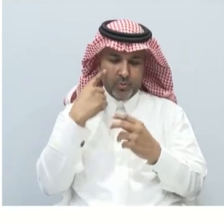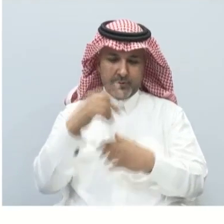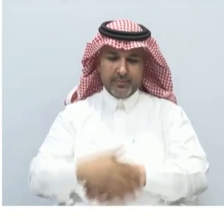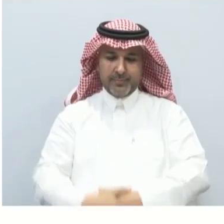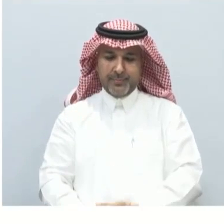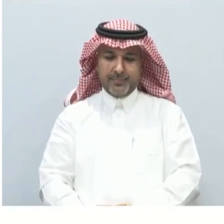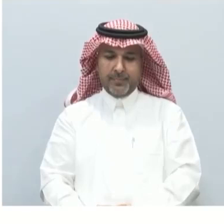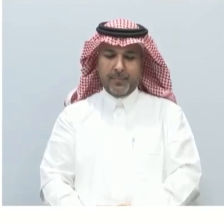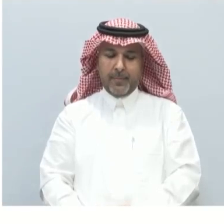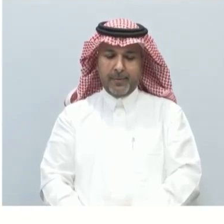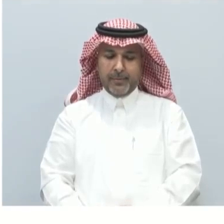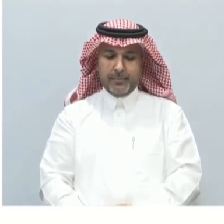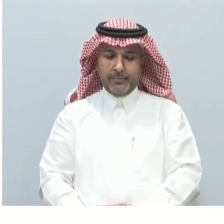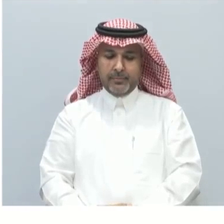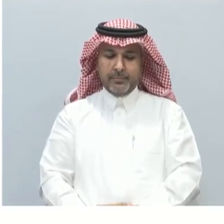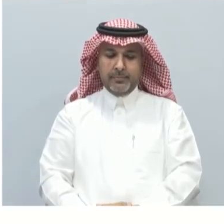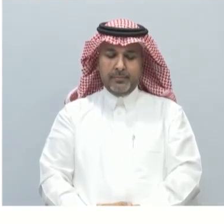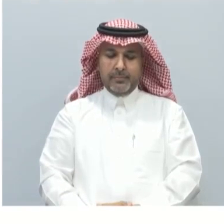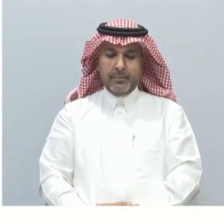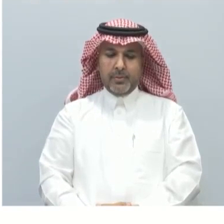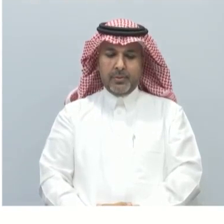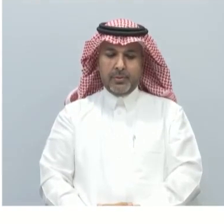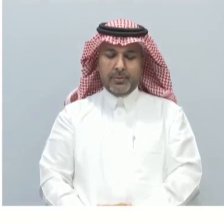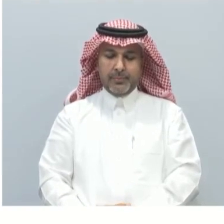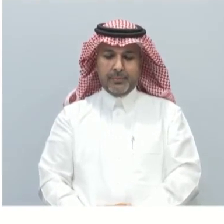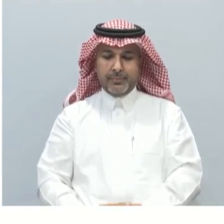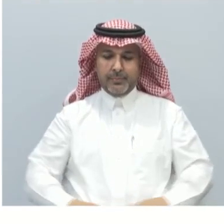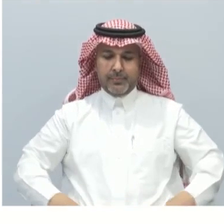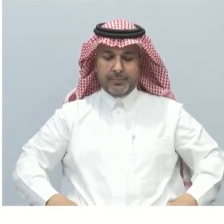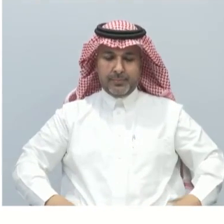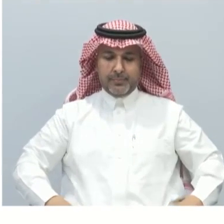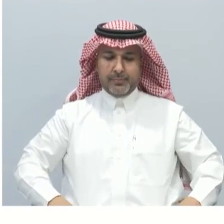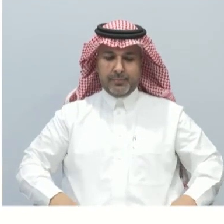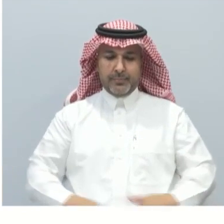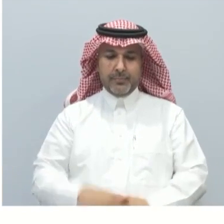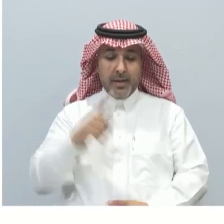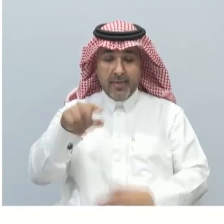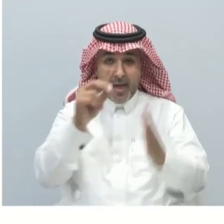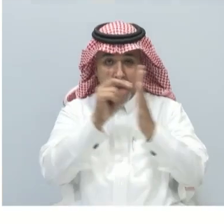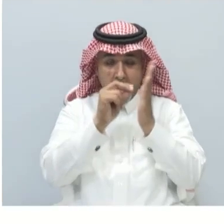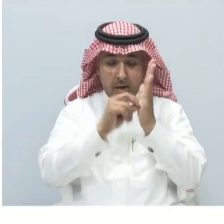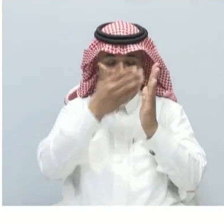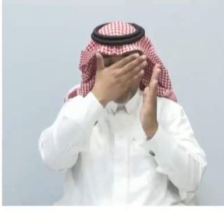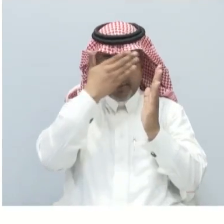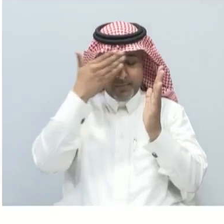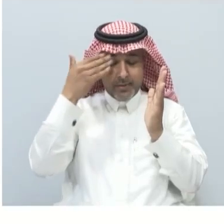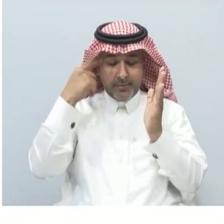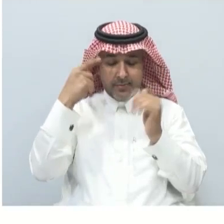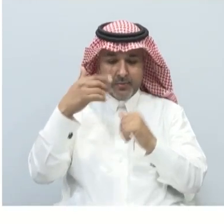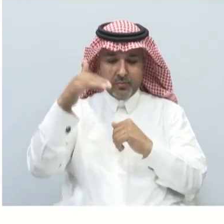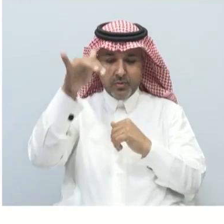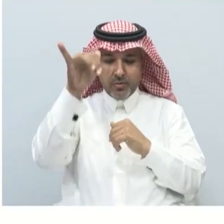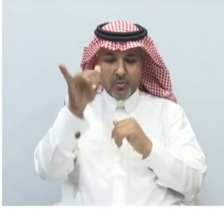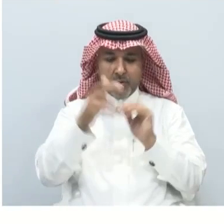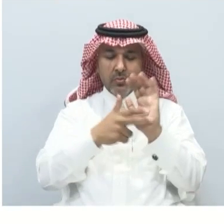كذلك عرفنا الداله الاسيه وقلنا ان الداله الاسيه هي الداله التي يكون المتغير فيها موجود وين موجود